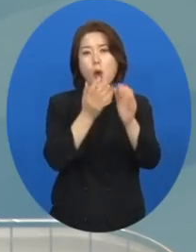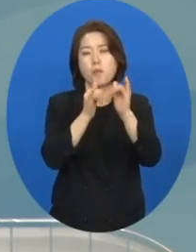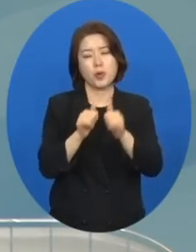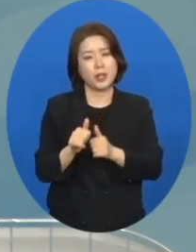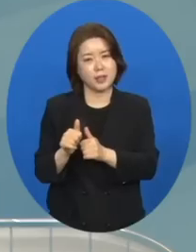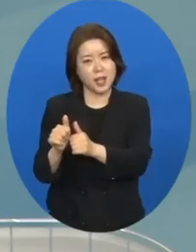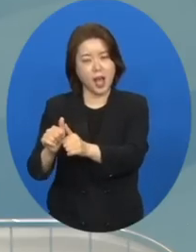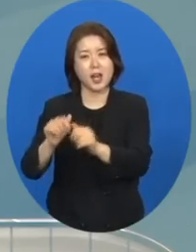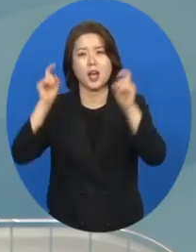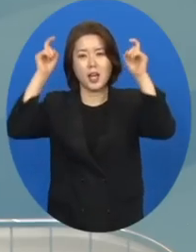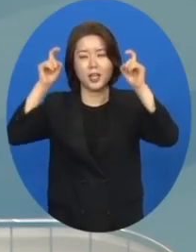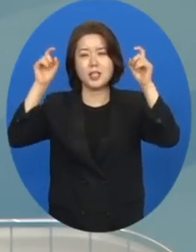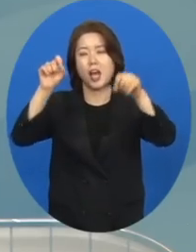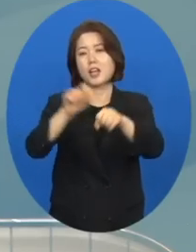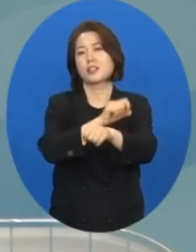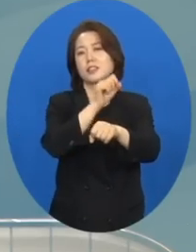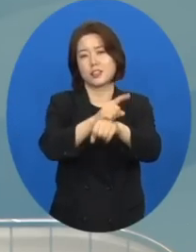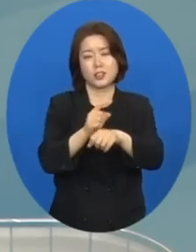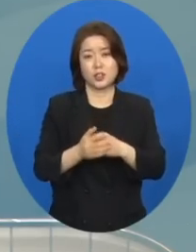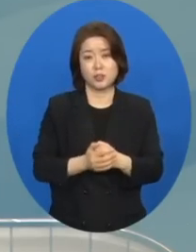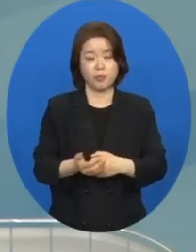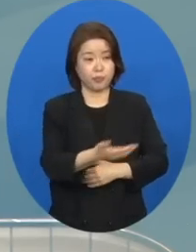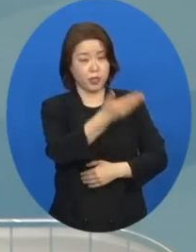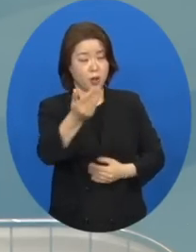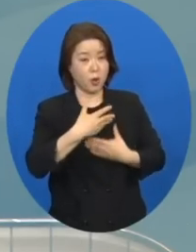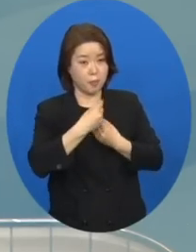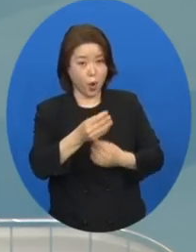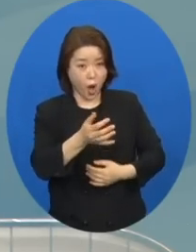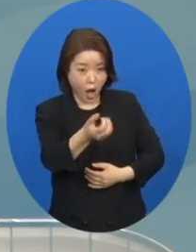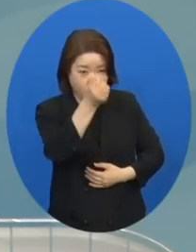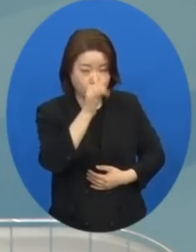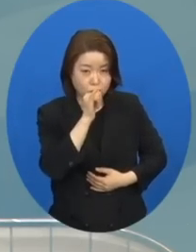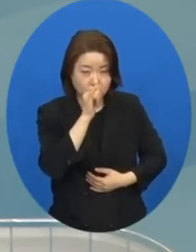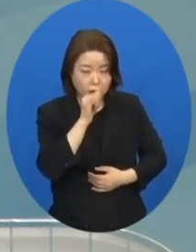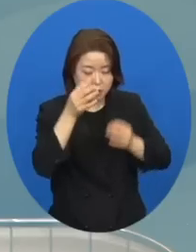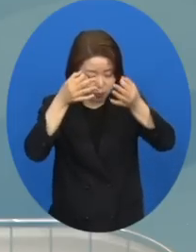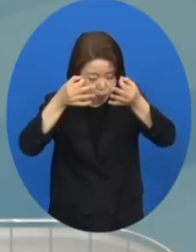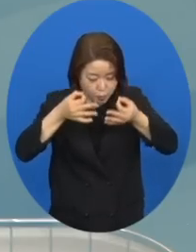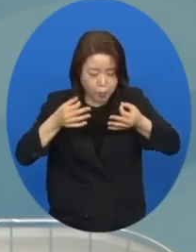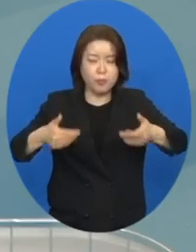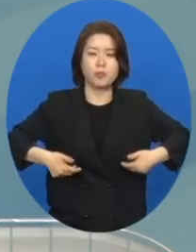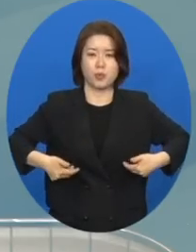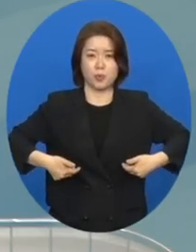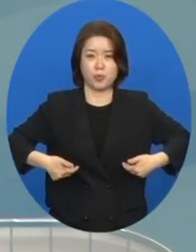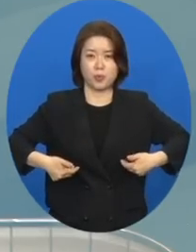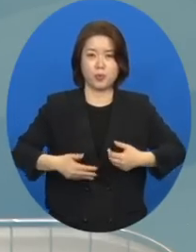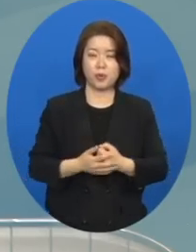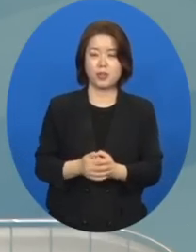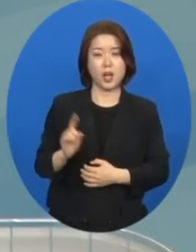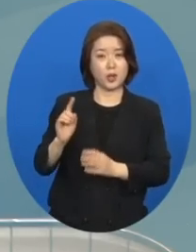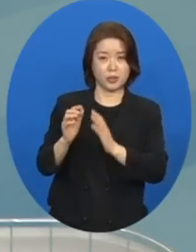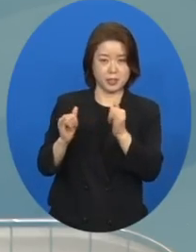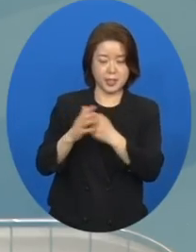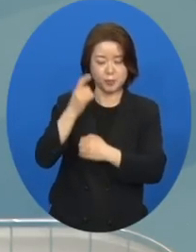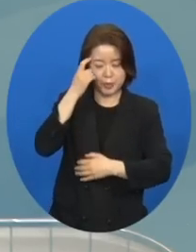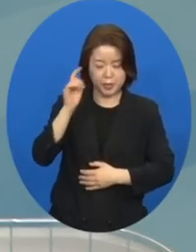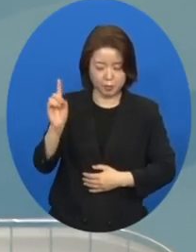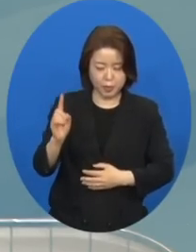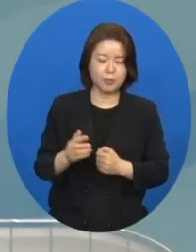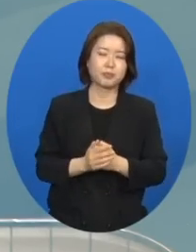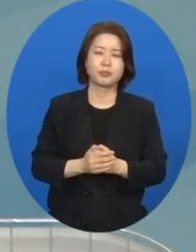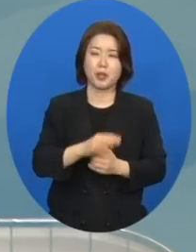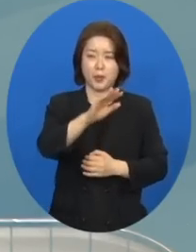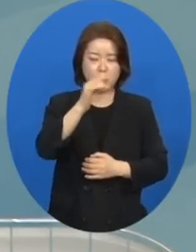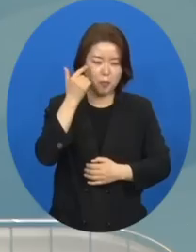양들의 특징 이라는 것입니다 여러분도 안에 평안이 있으시면 는 거예요 그것을 점검해 보셔야 돼요 그런 어떤 분들은 아마 이런 생각을 하실 거에요 목사님